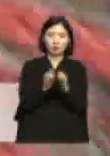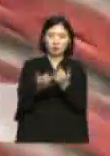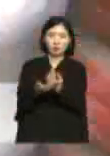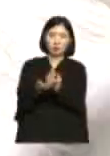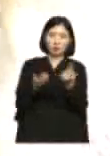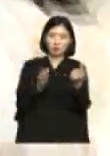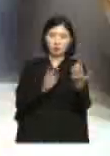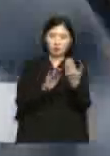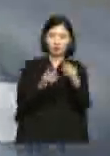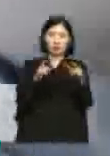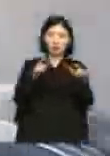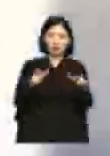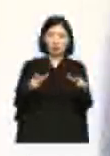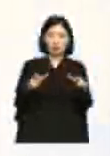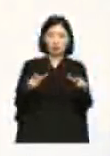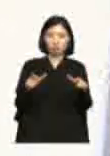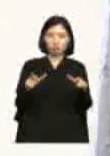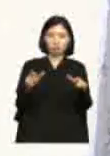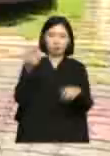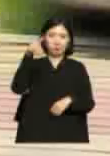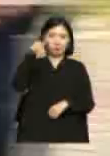흔적들은 지역 슬럼화를 부추기고 있습니다.